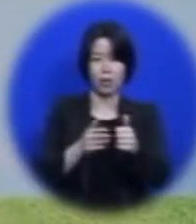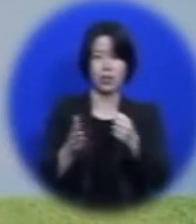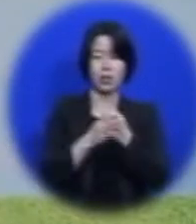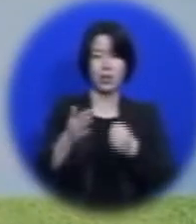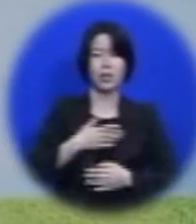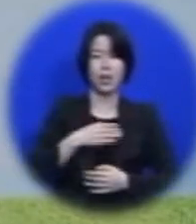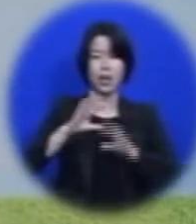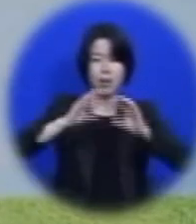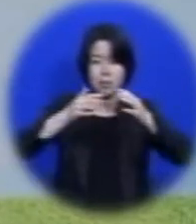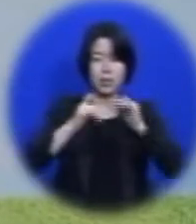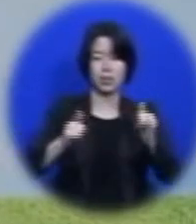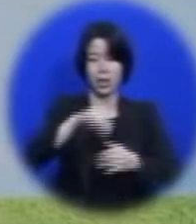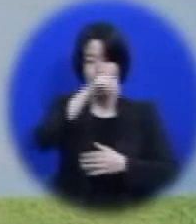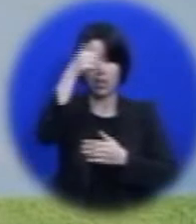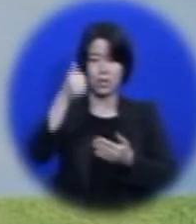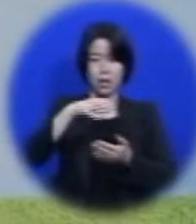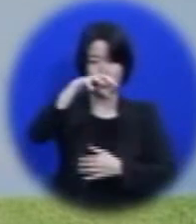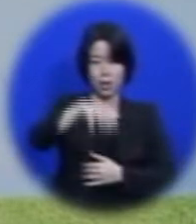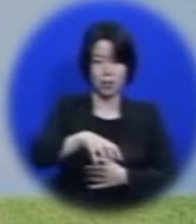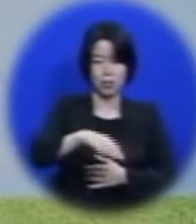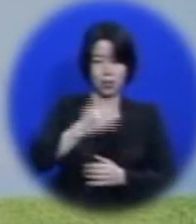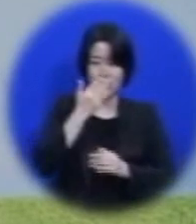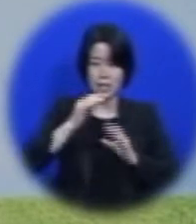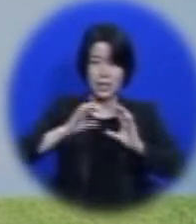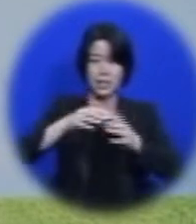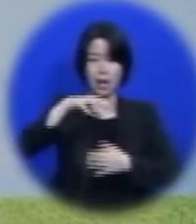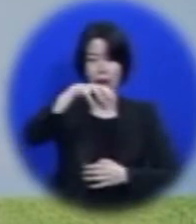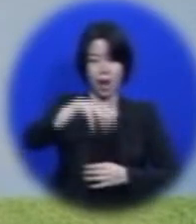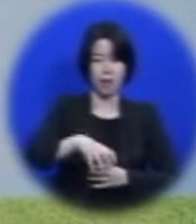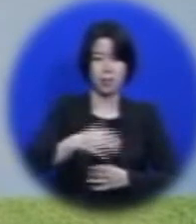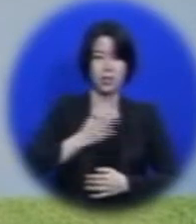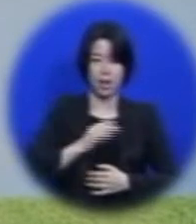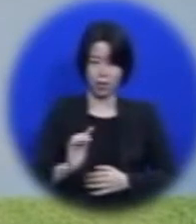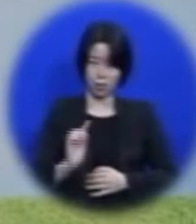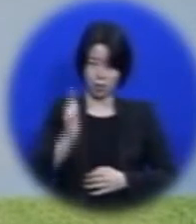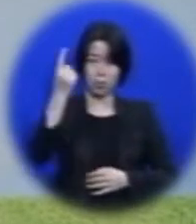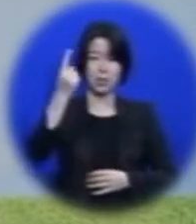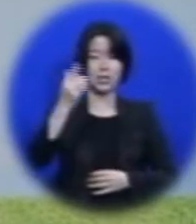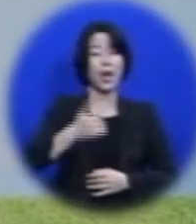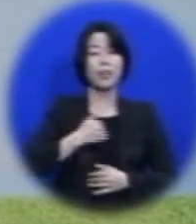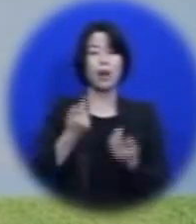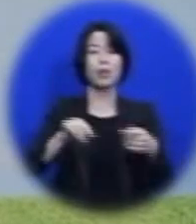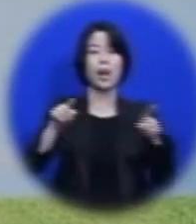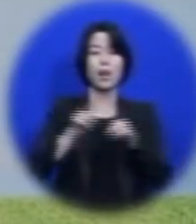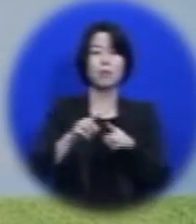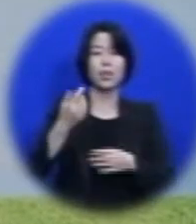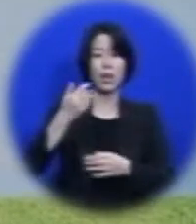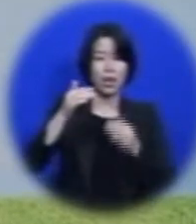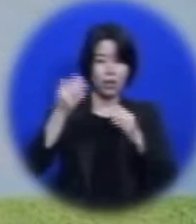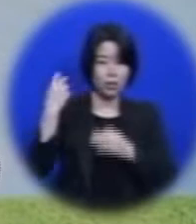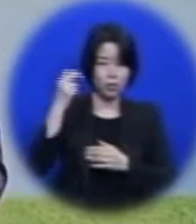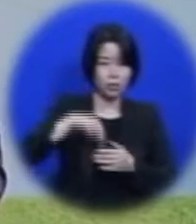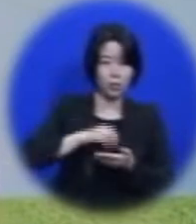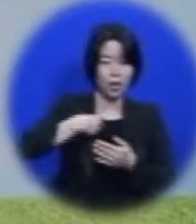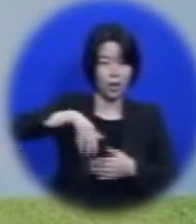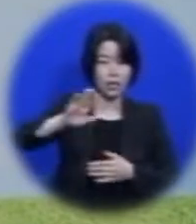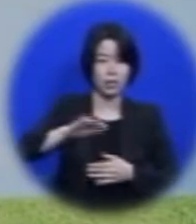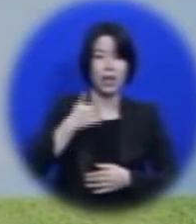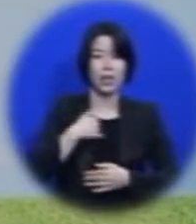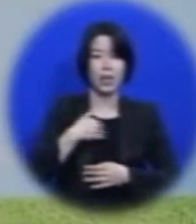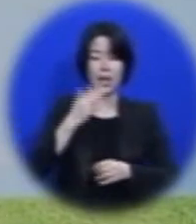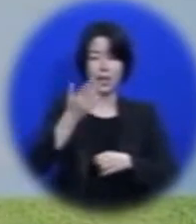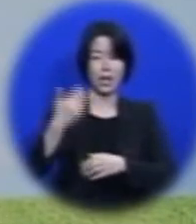내 백성의 장로들 앞과 이스라엘 앞에서 나를 높이사 나와 함께 돌아가서 내가 당신의 하나님